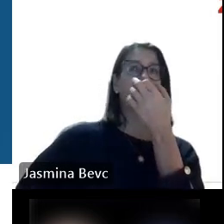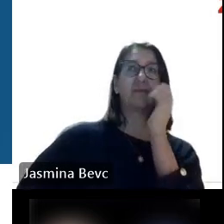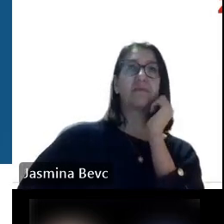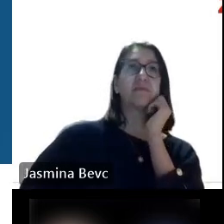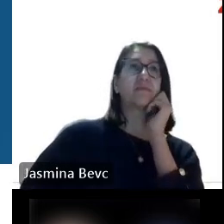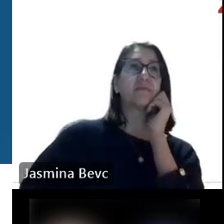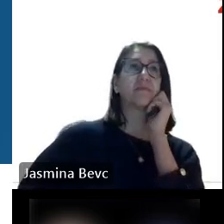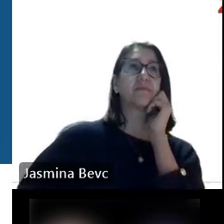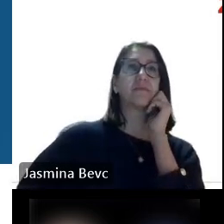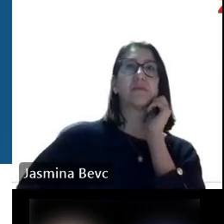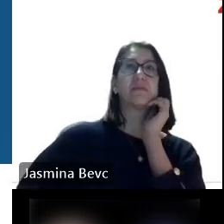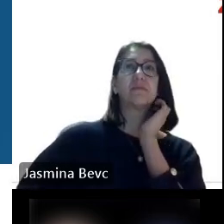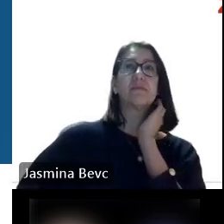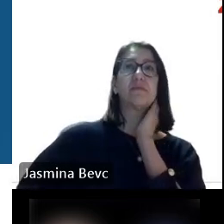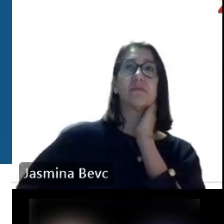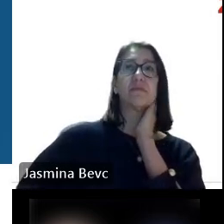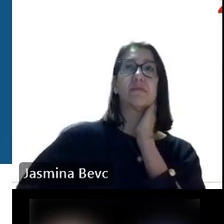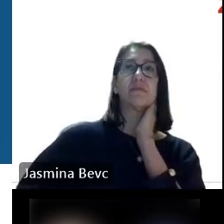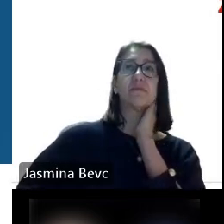dovolj